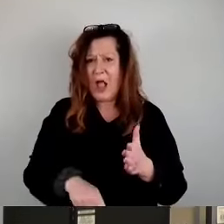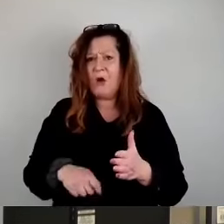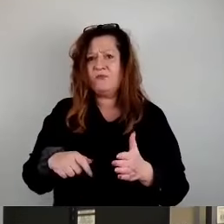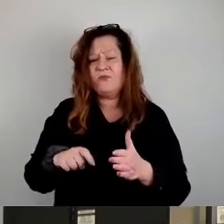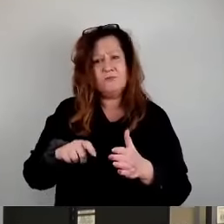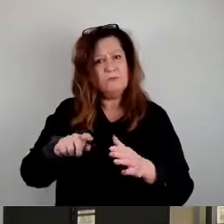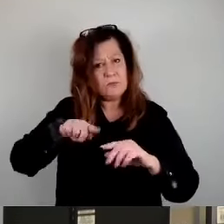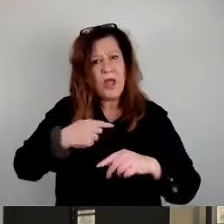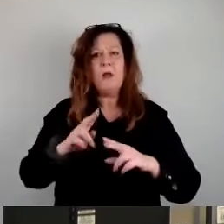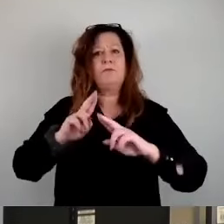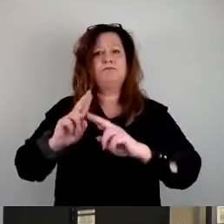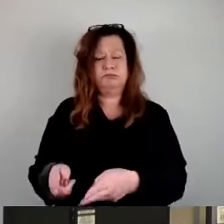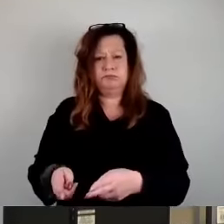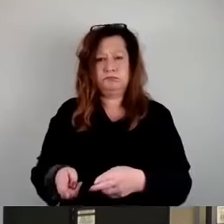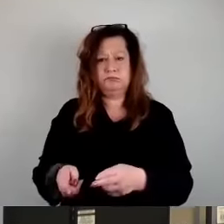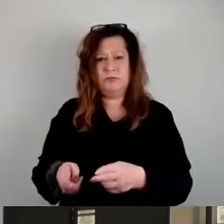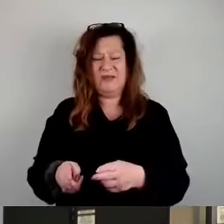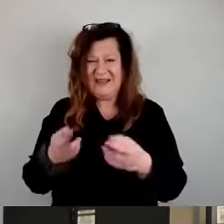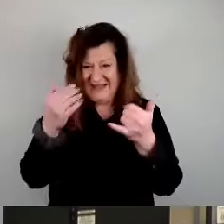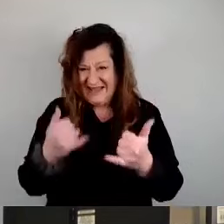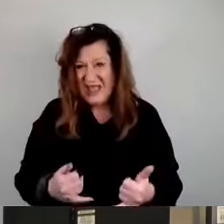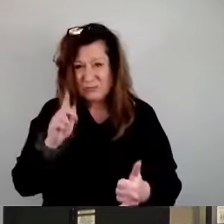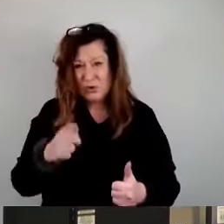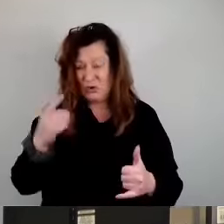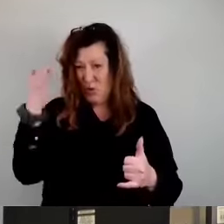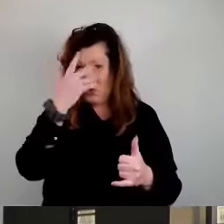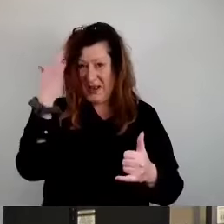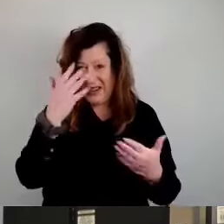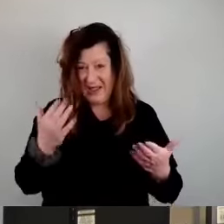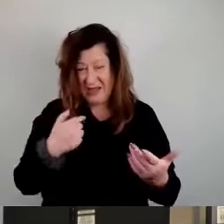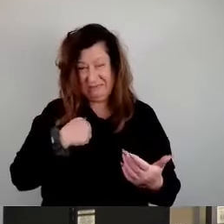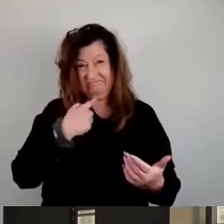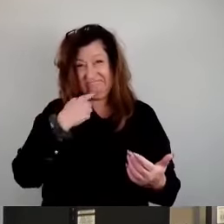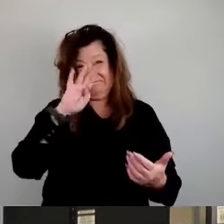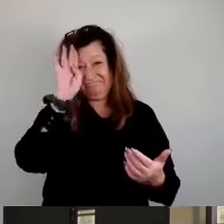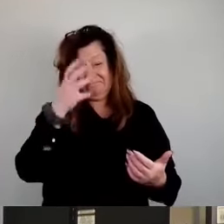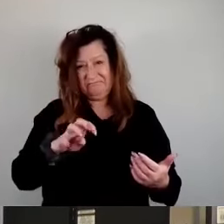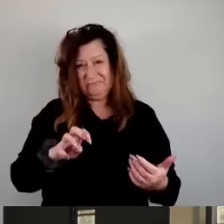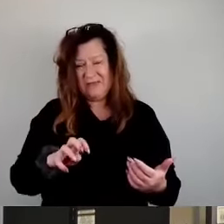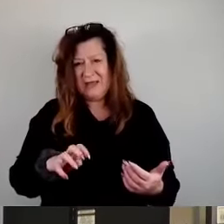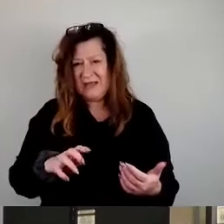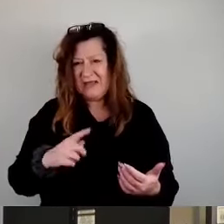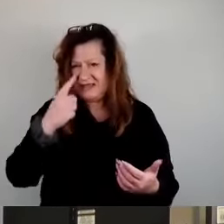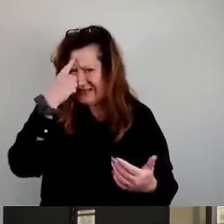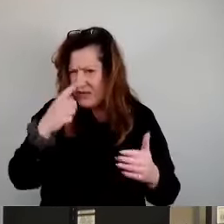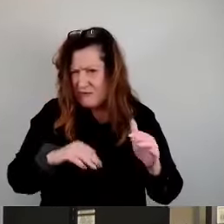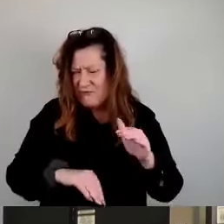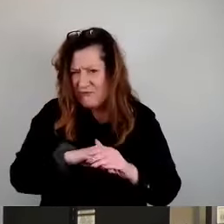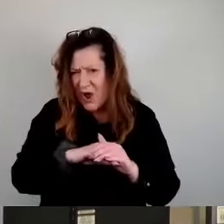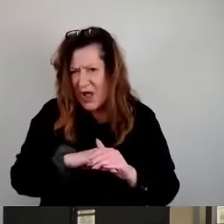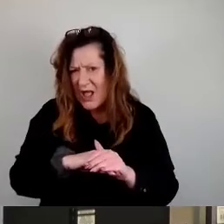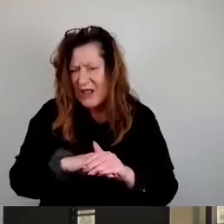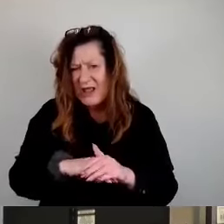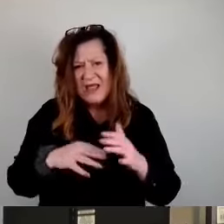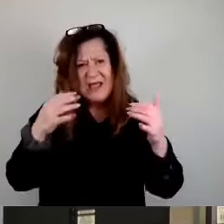lassen. So, und die Frage, die wir uns hier stellen müssen, ist das denn eigentlich sinnhaft, dass irgendjemand eine